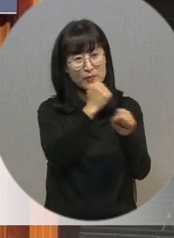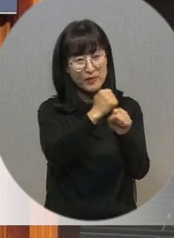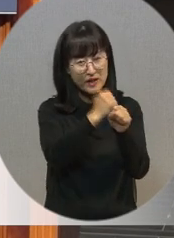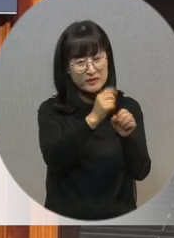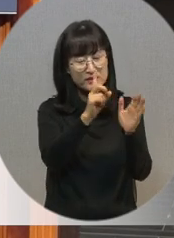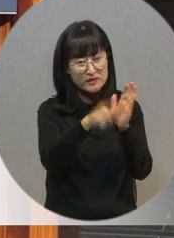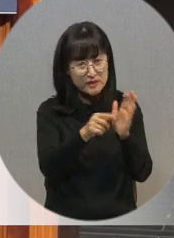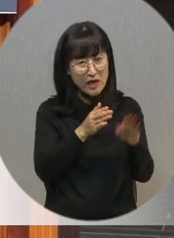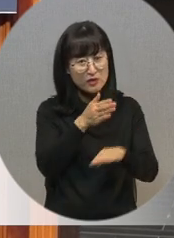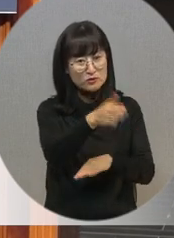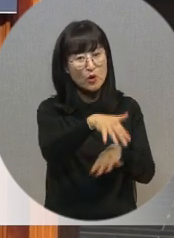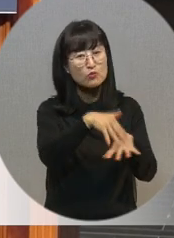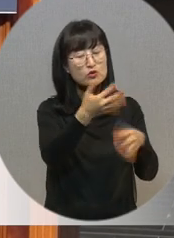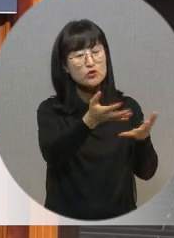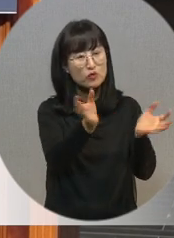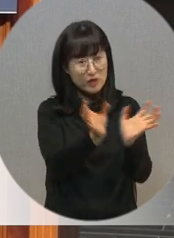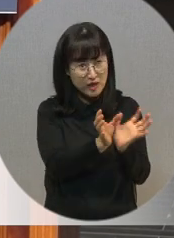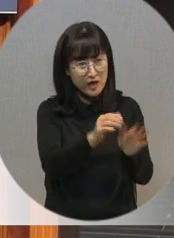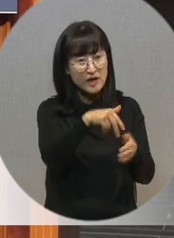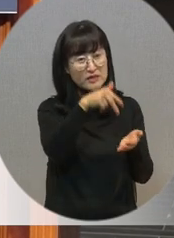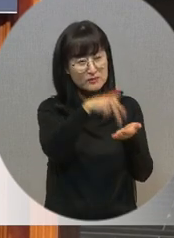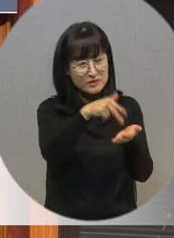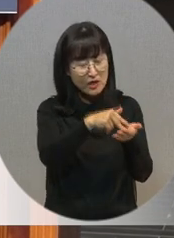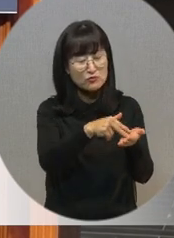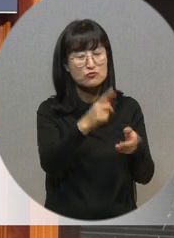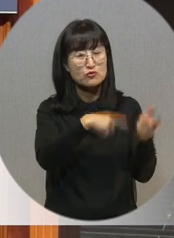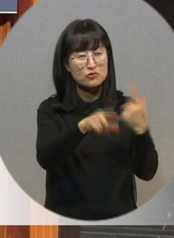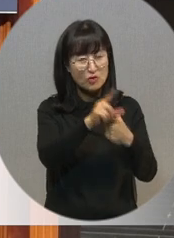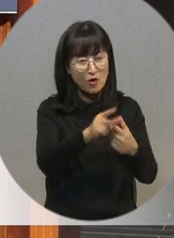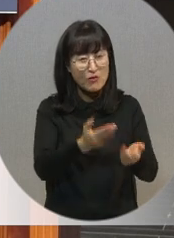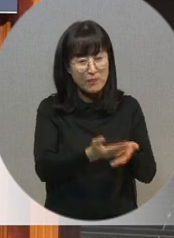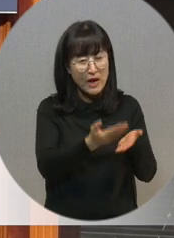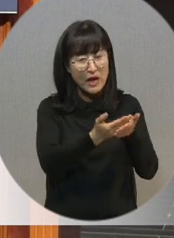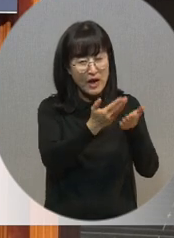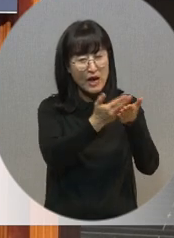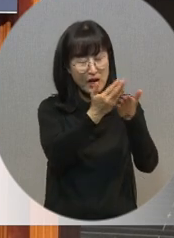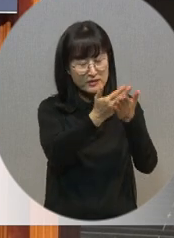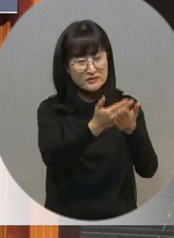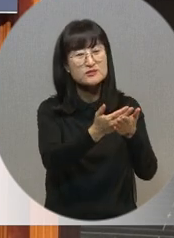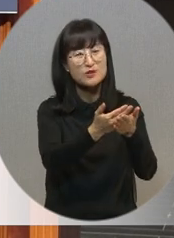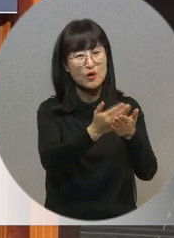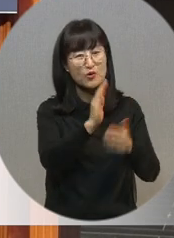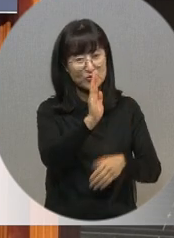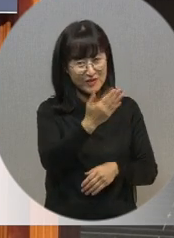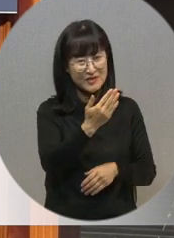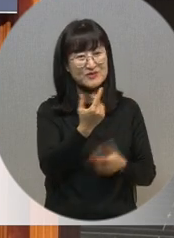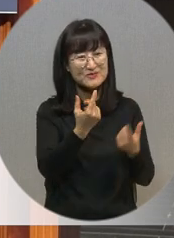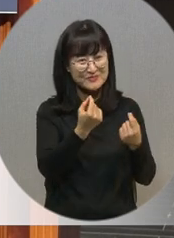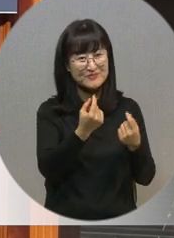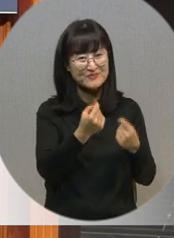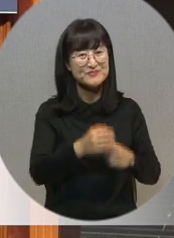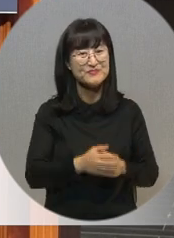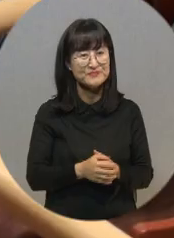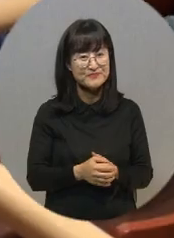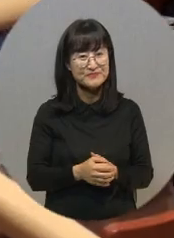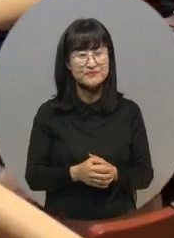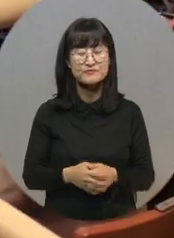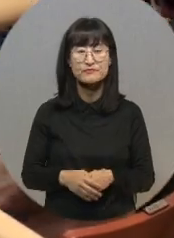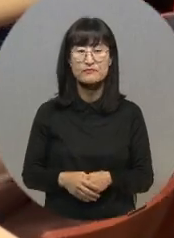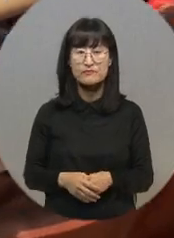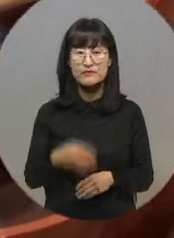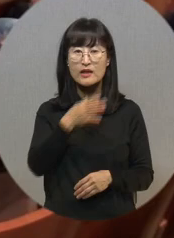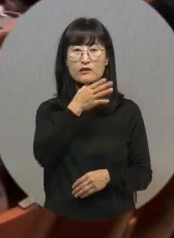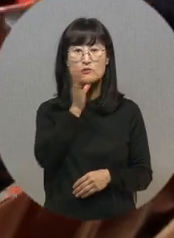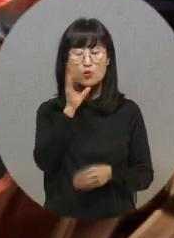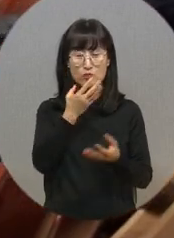있어서 전문기관으로서 한 걸음 한 걸음 더 자리 잡게 될 것이라고 생각을 합니다.